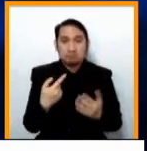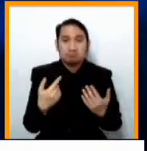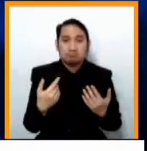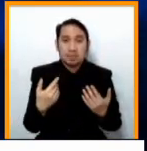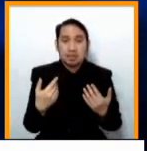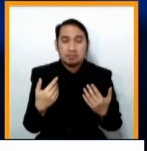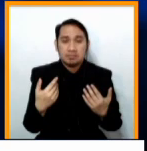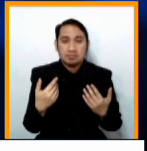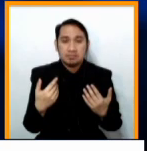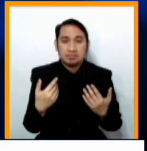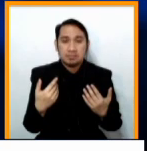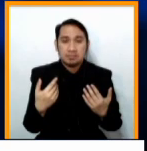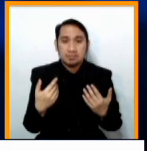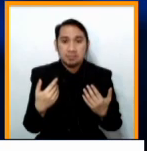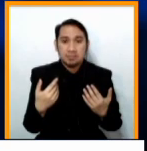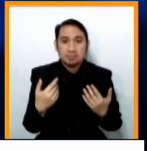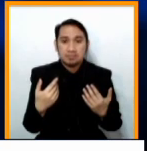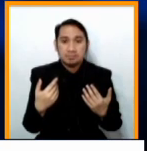hindi man kita